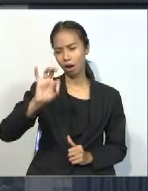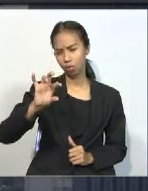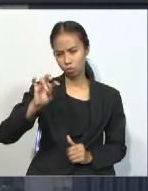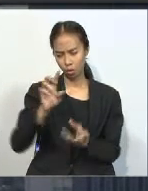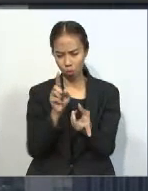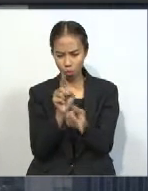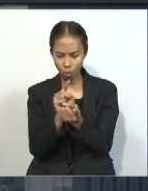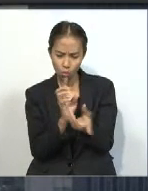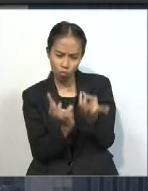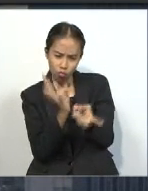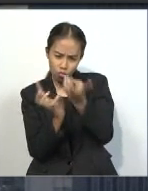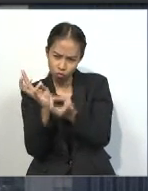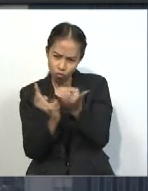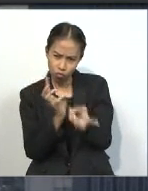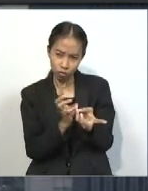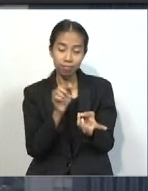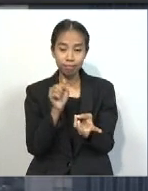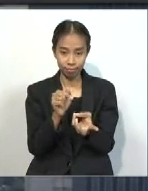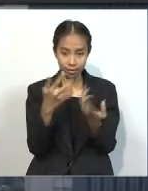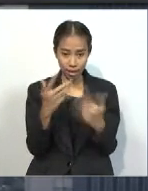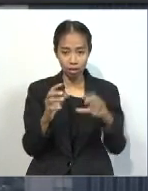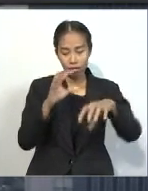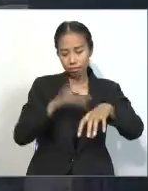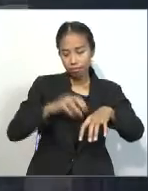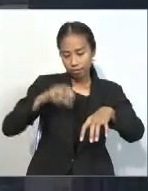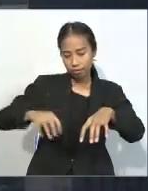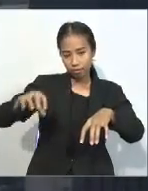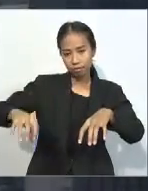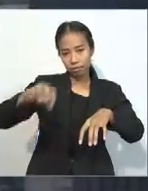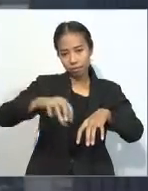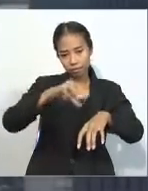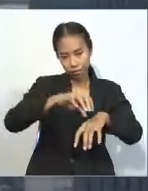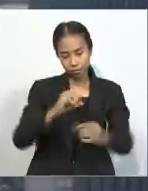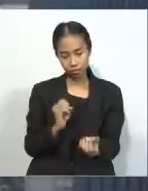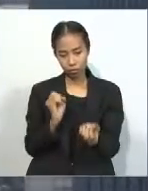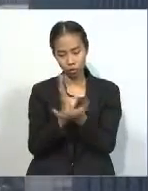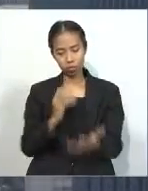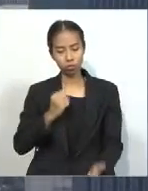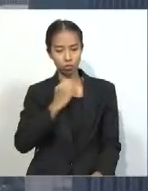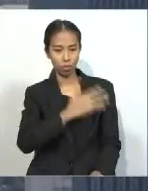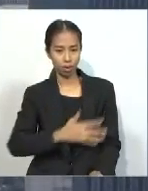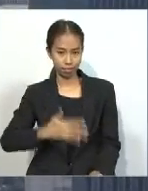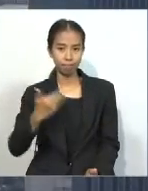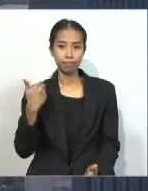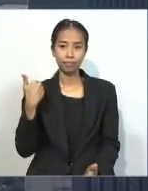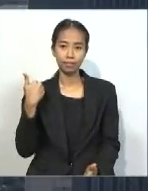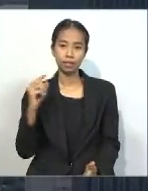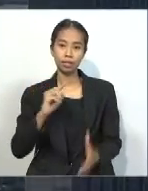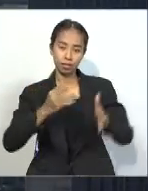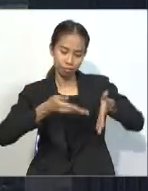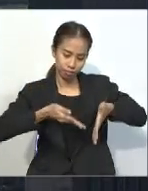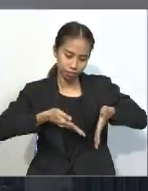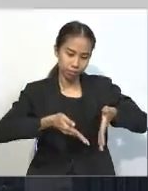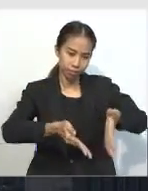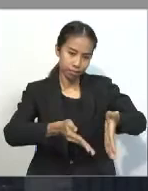ไมโครกรัมต่อลูกบาศก์เมตรนะคะส่วนอีก8พื้นที่เริ่มมีผลกระทบต่อสุขภาพคือที่ริมถนนกาญจนาภิเษ